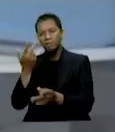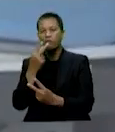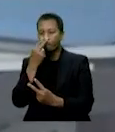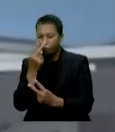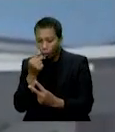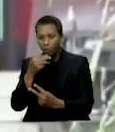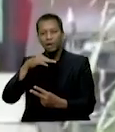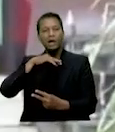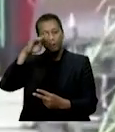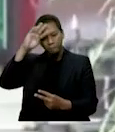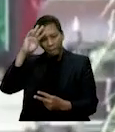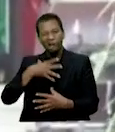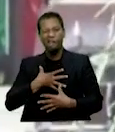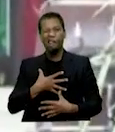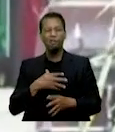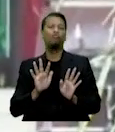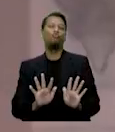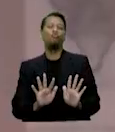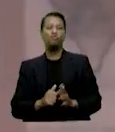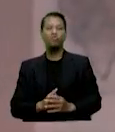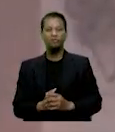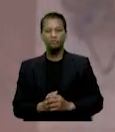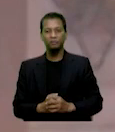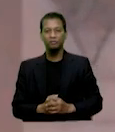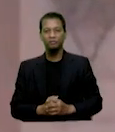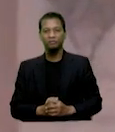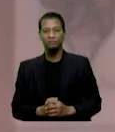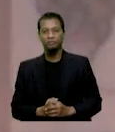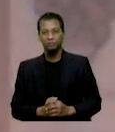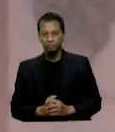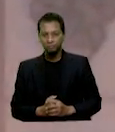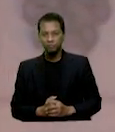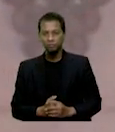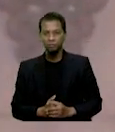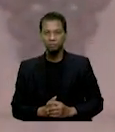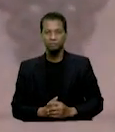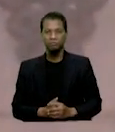napas. Dari Semarang, Jawa Tengah, Dimas Yuli, iNews melaporkan.